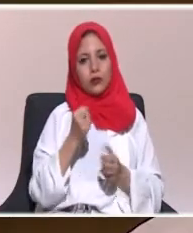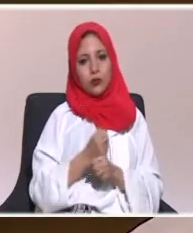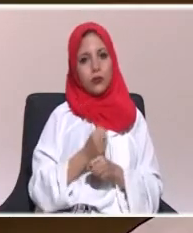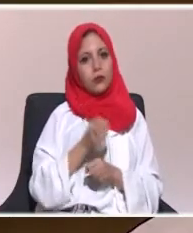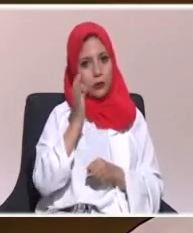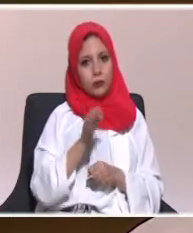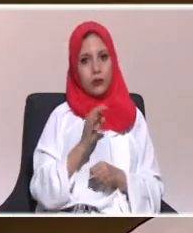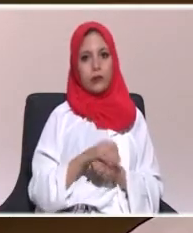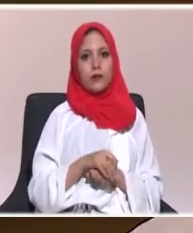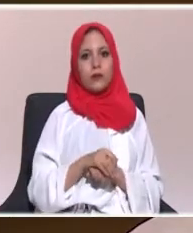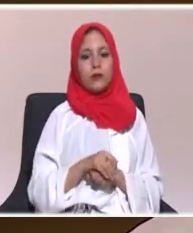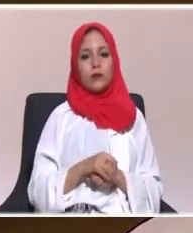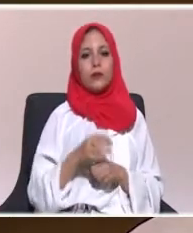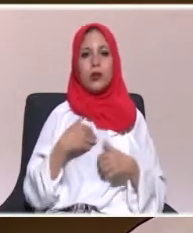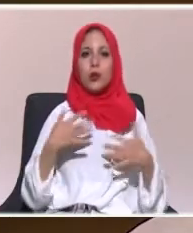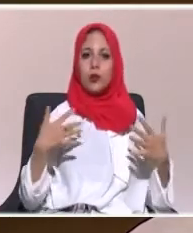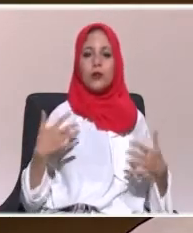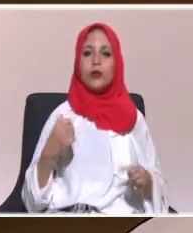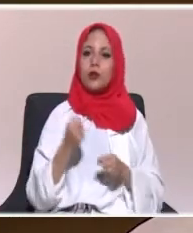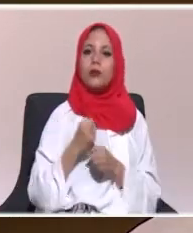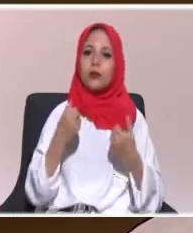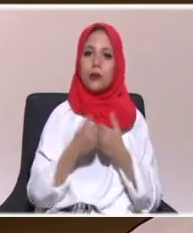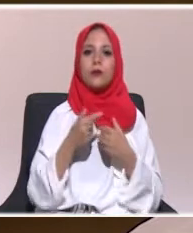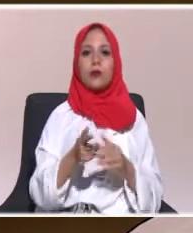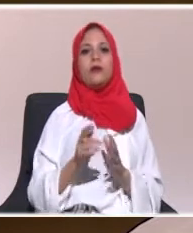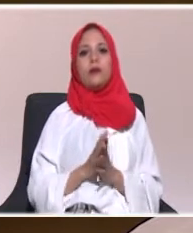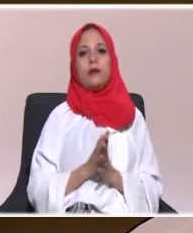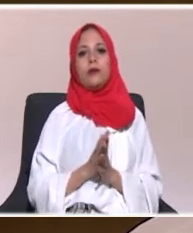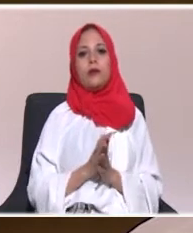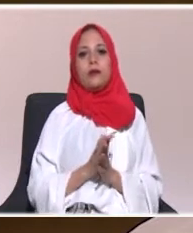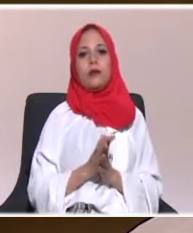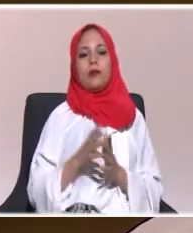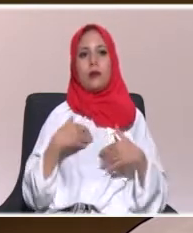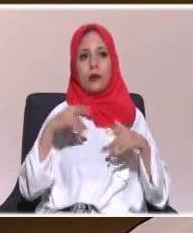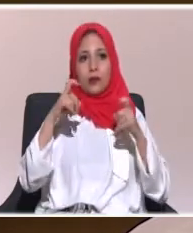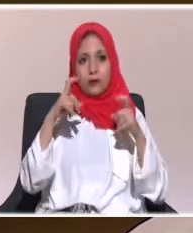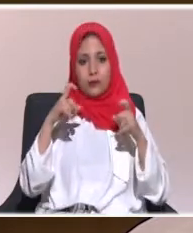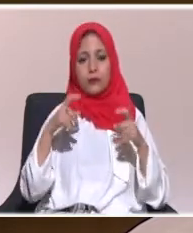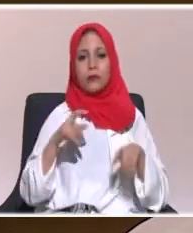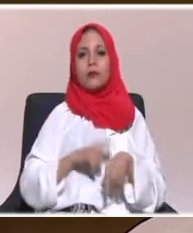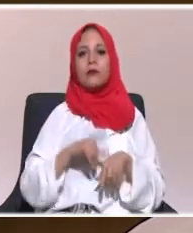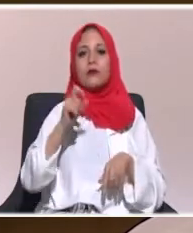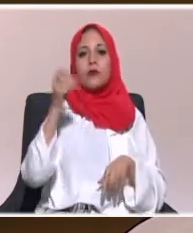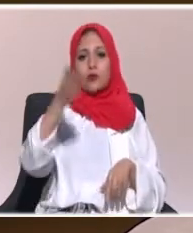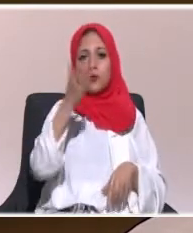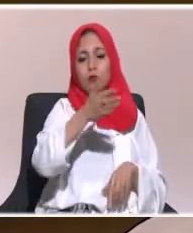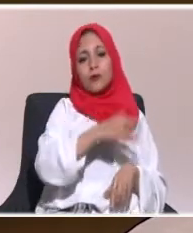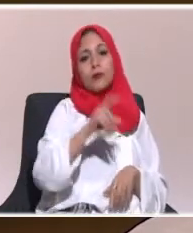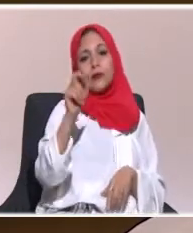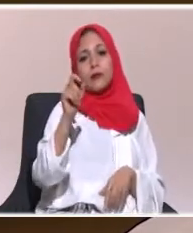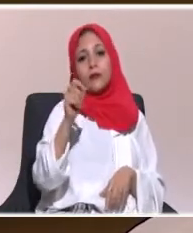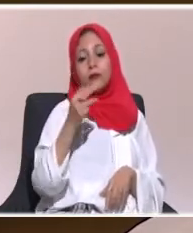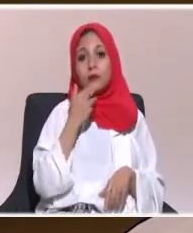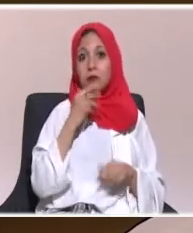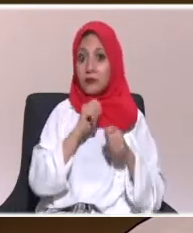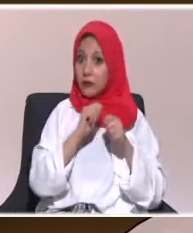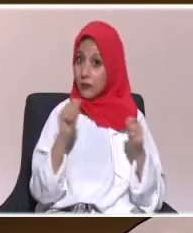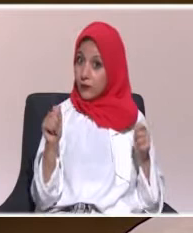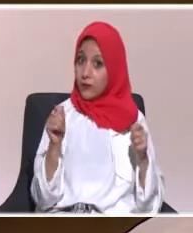بصراحه، بس كنا مستمتعين. يعني انا قعدت اصور في الحلقه دي 9 ايام مثلا. وما